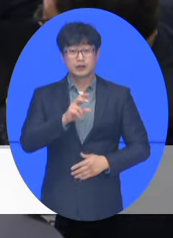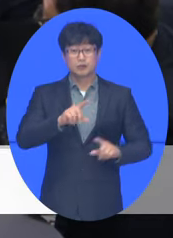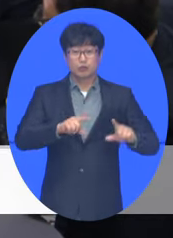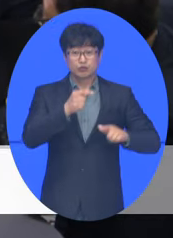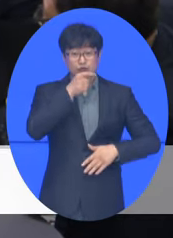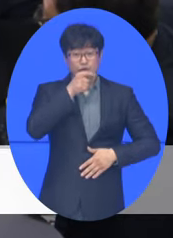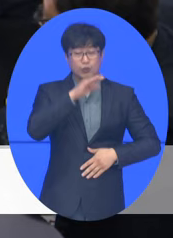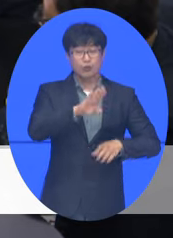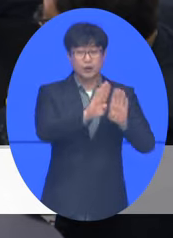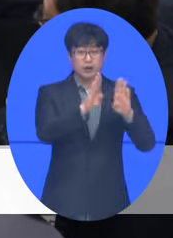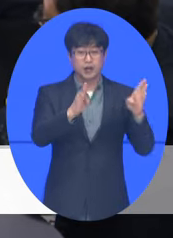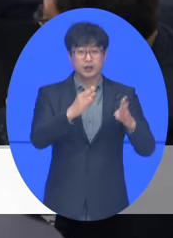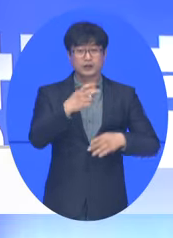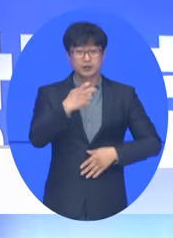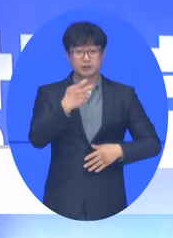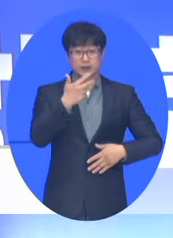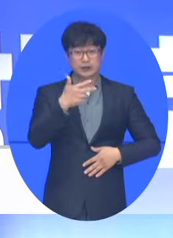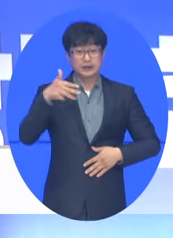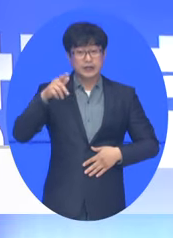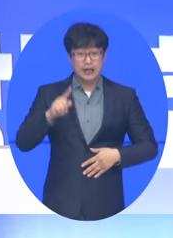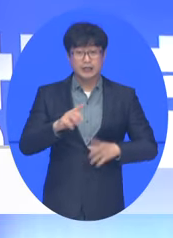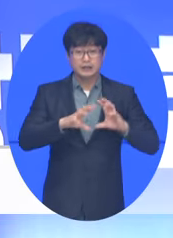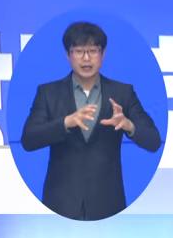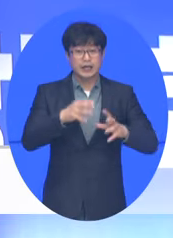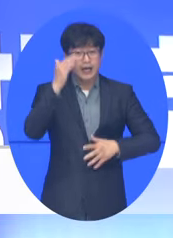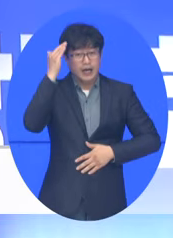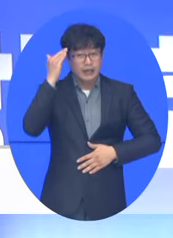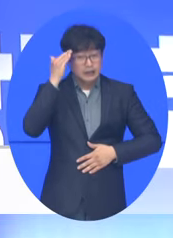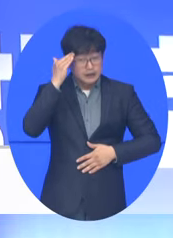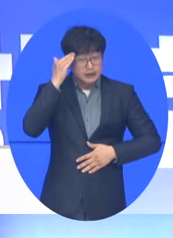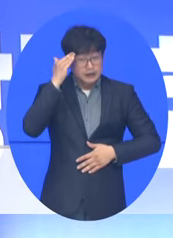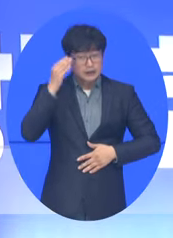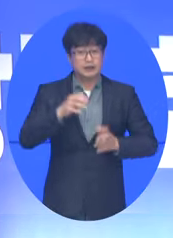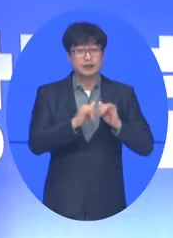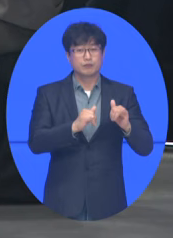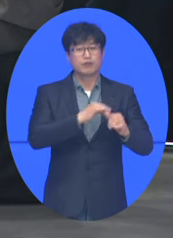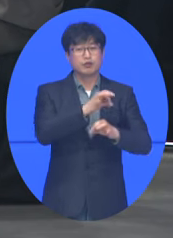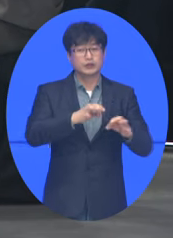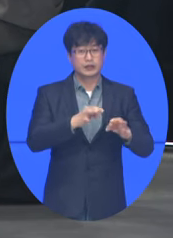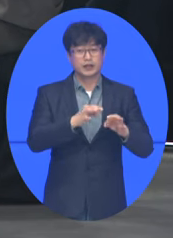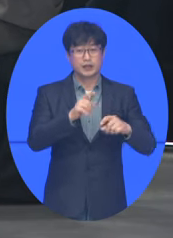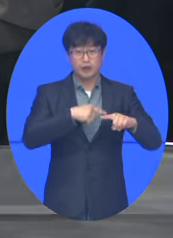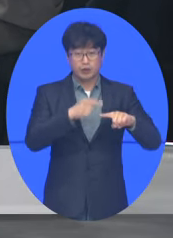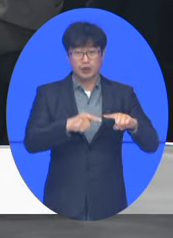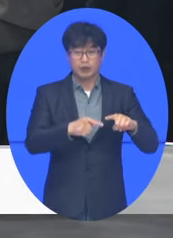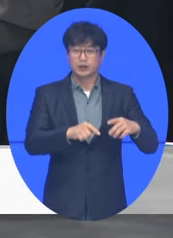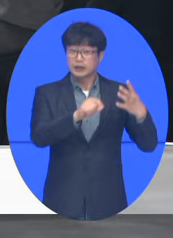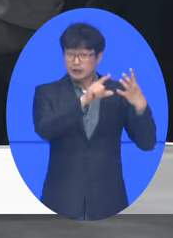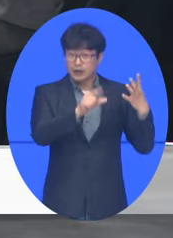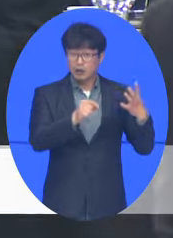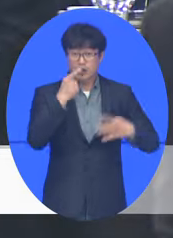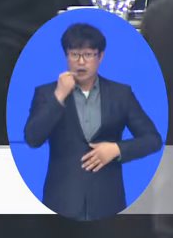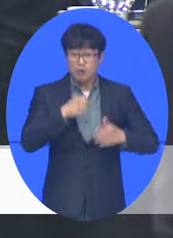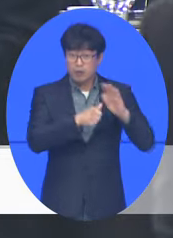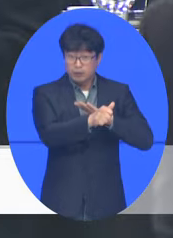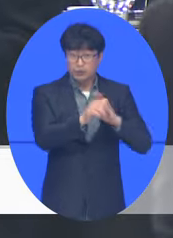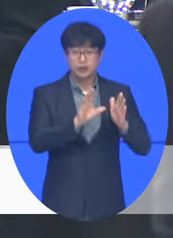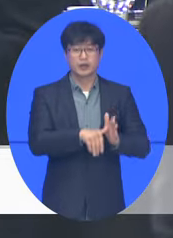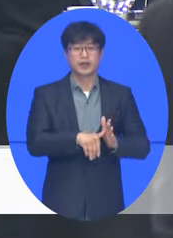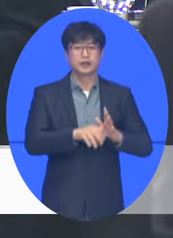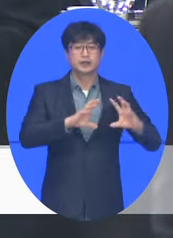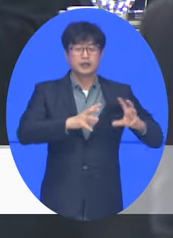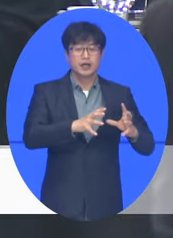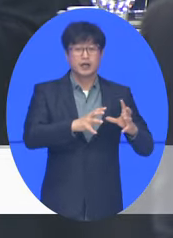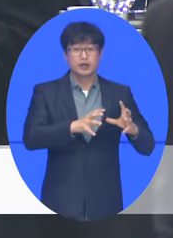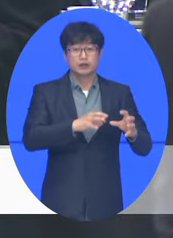25일 수원에서 막을 올린 27차 세계 한인 경제인 대회. 이는 지난 4월 김동연 지사가 일본 출장에서